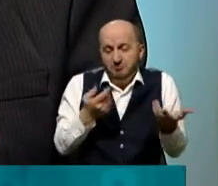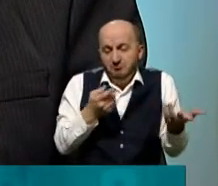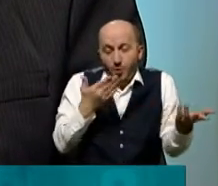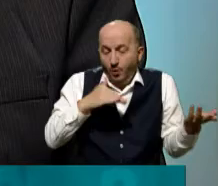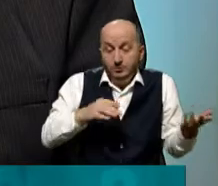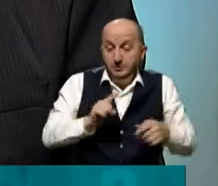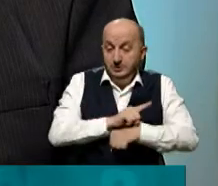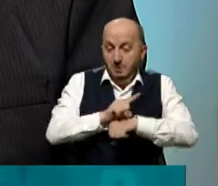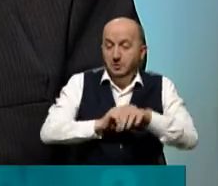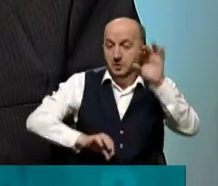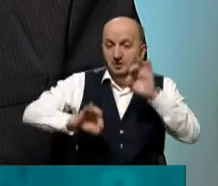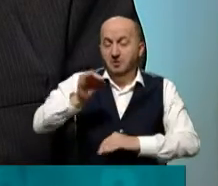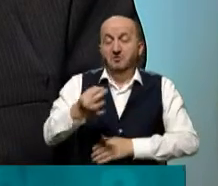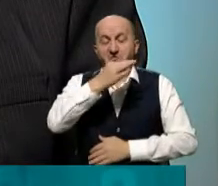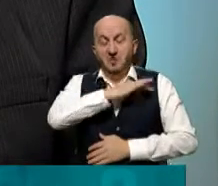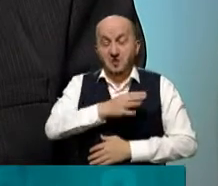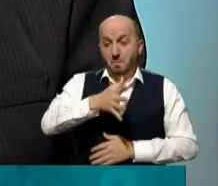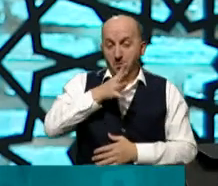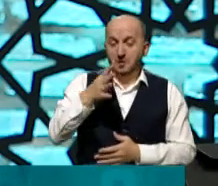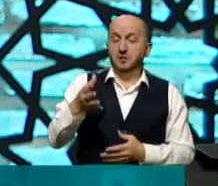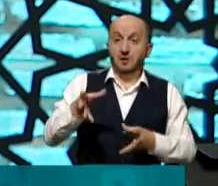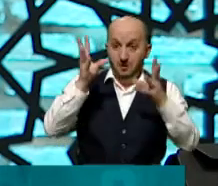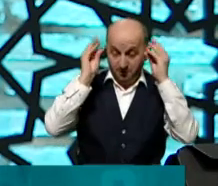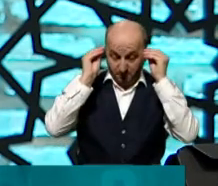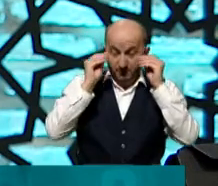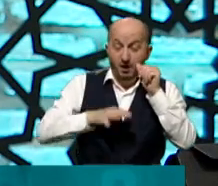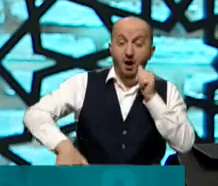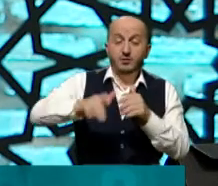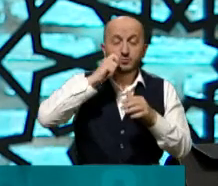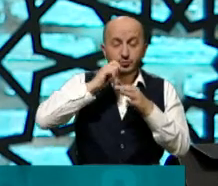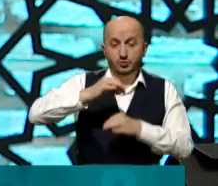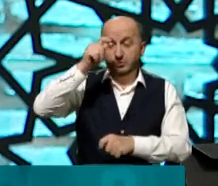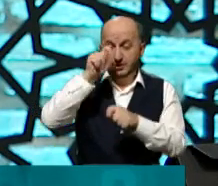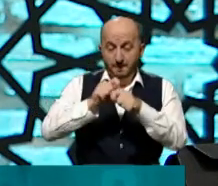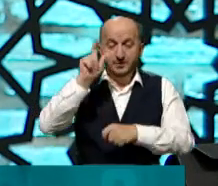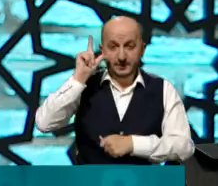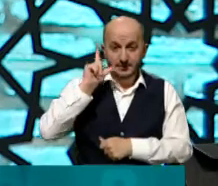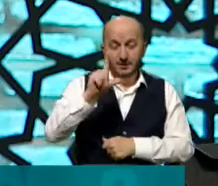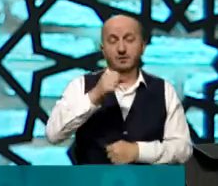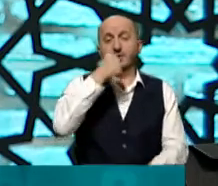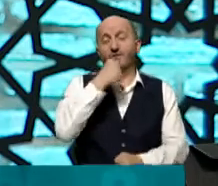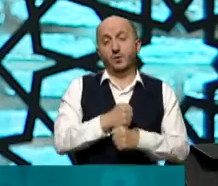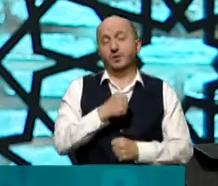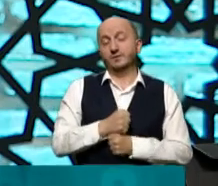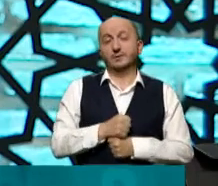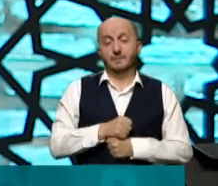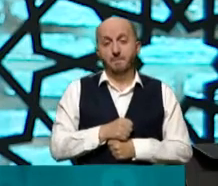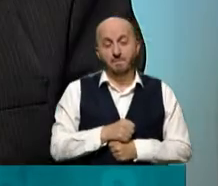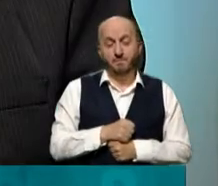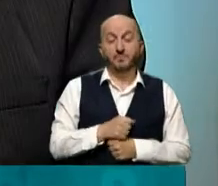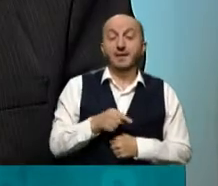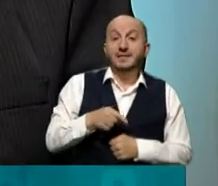değerlendirmek, faydalı bilgi elde etmek aslında her Müslümanın yapması gereken bir güzel vazife bir davranıştır. Aslında,